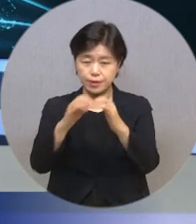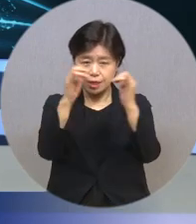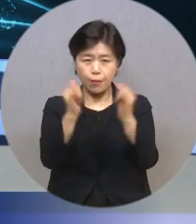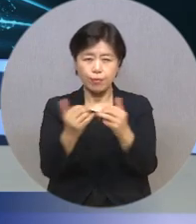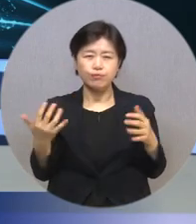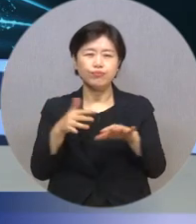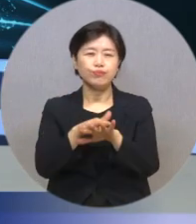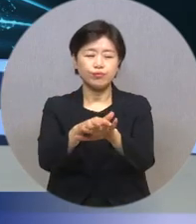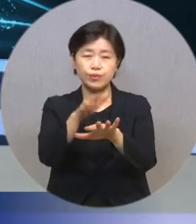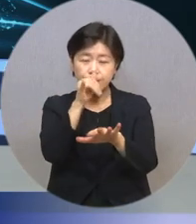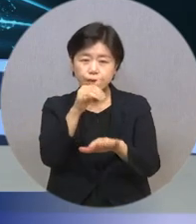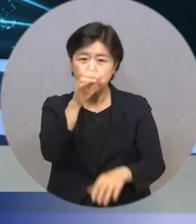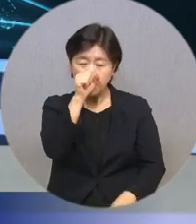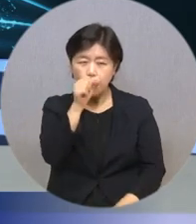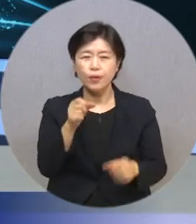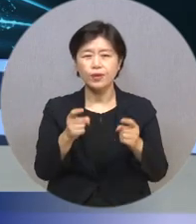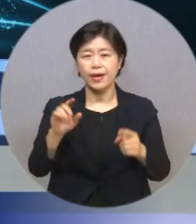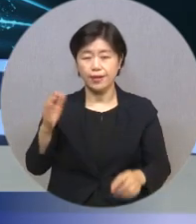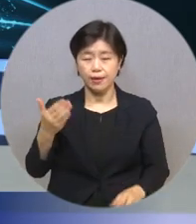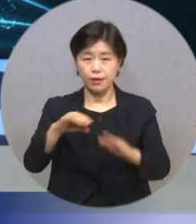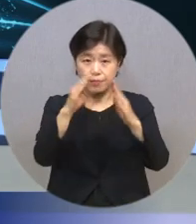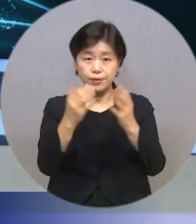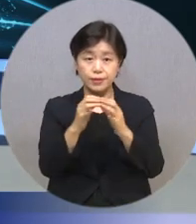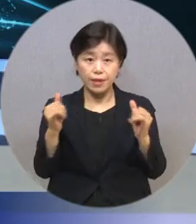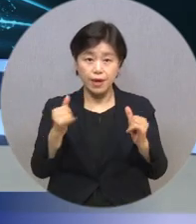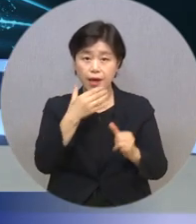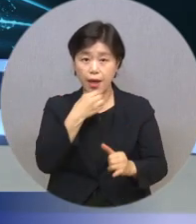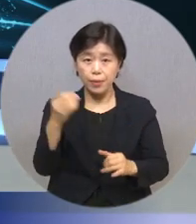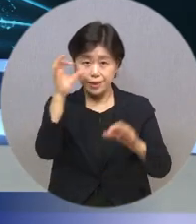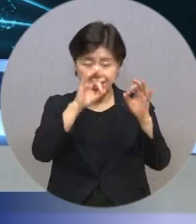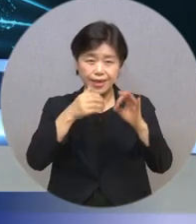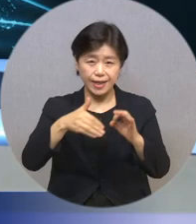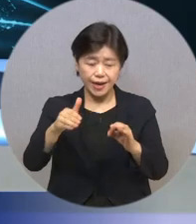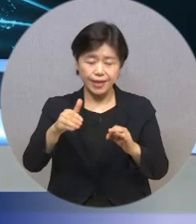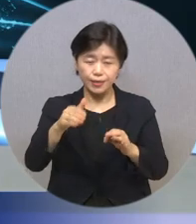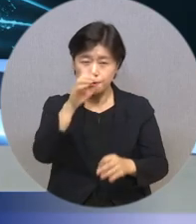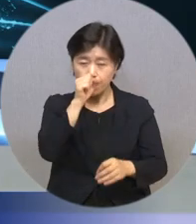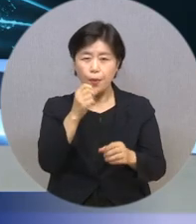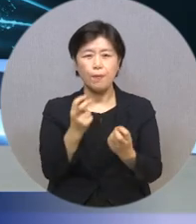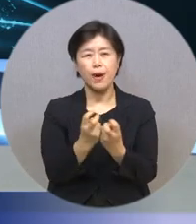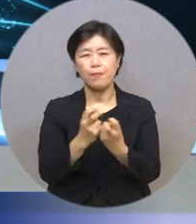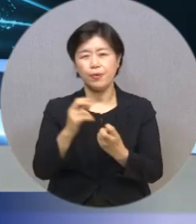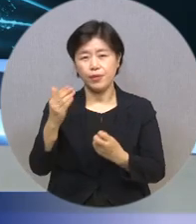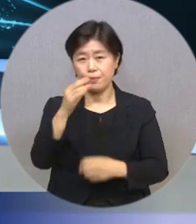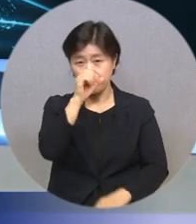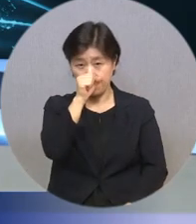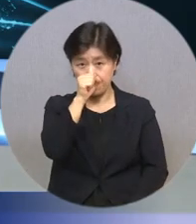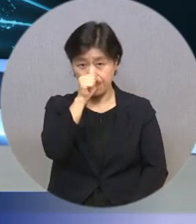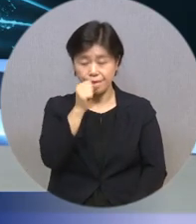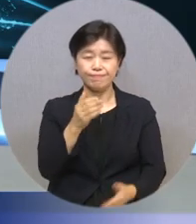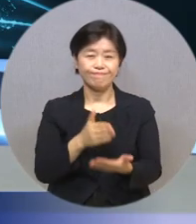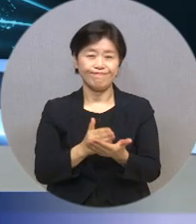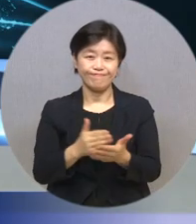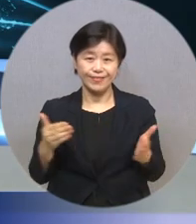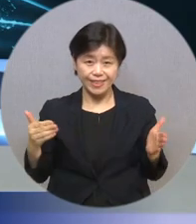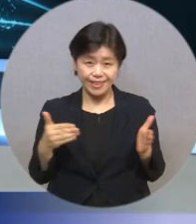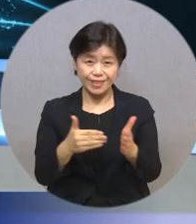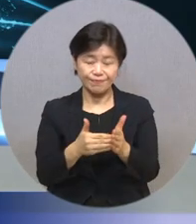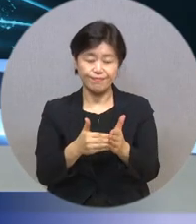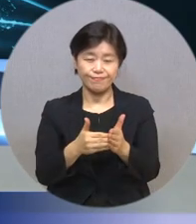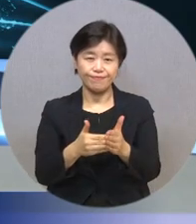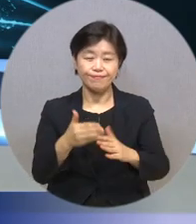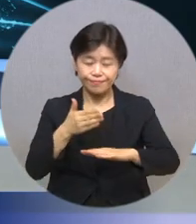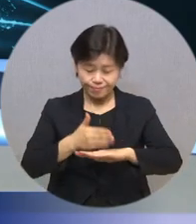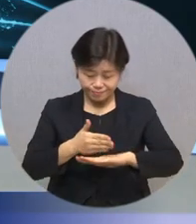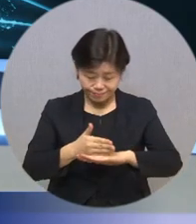모두의 행복을 찾아가는 따뜻한 동행이 이루어질 수 있기를 바랍니다 이상 복지tv 뉴스를 마칩니다 시청해 주신